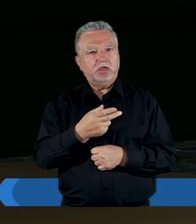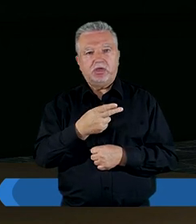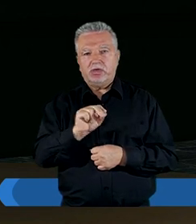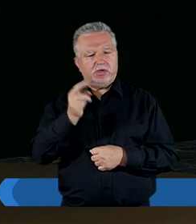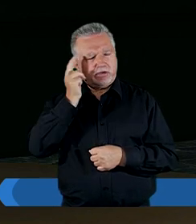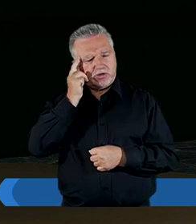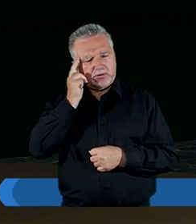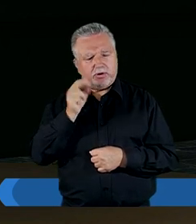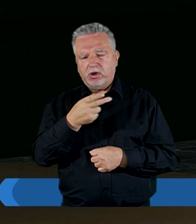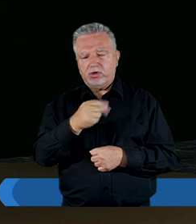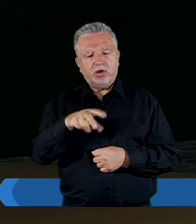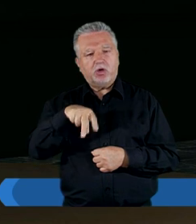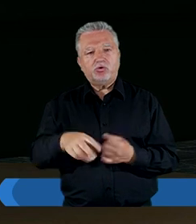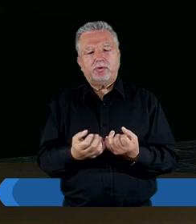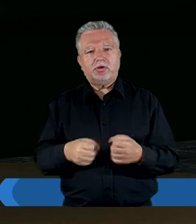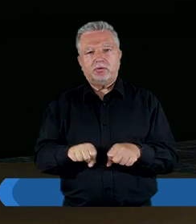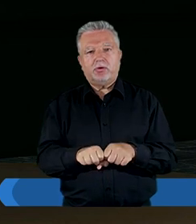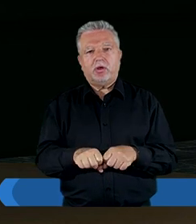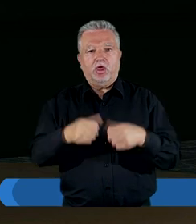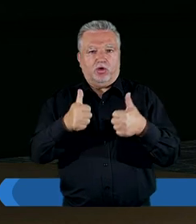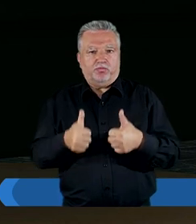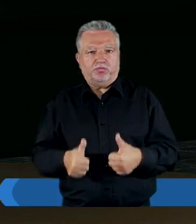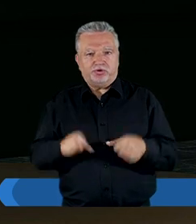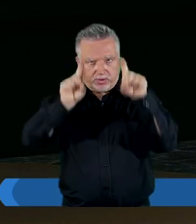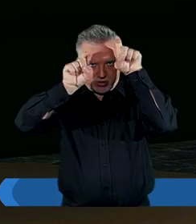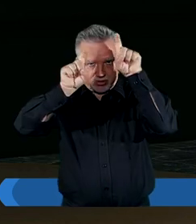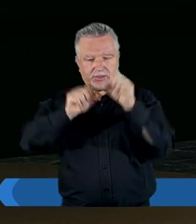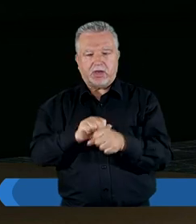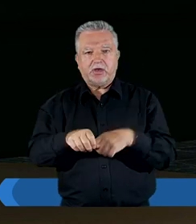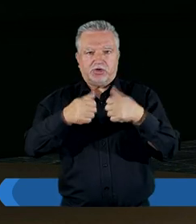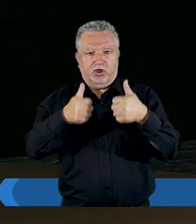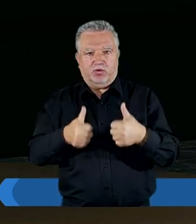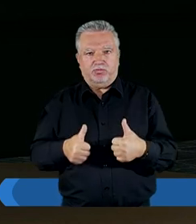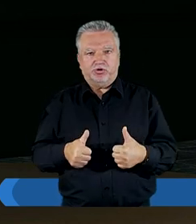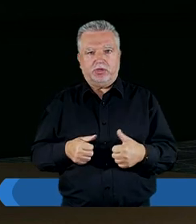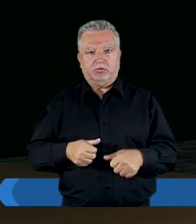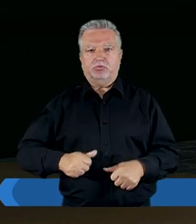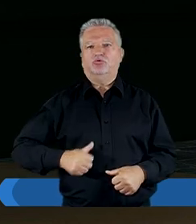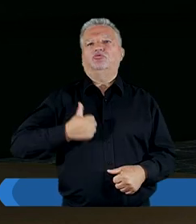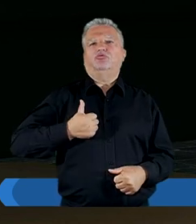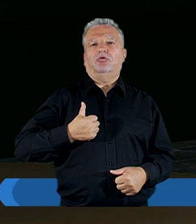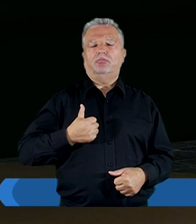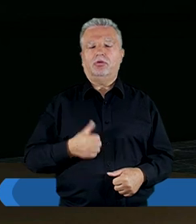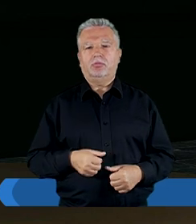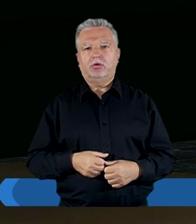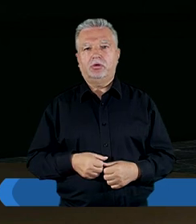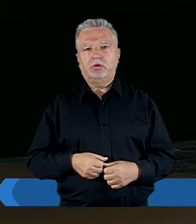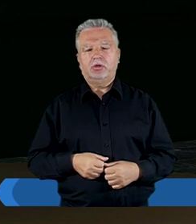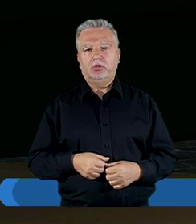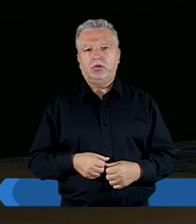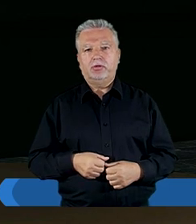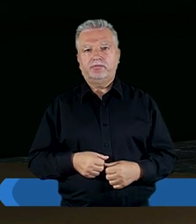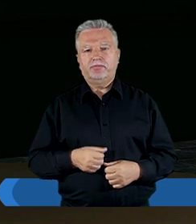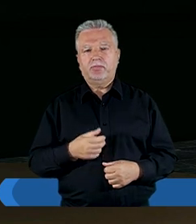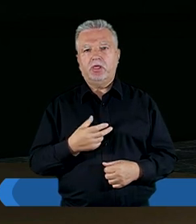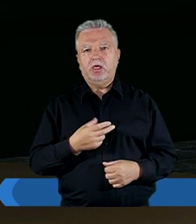i nieusprawiedliwionym. Postawa szatana jest postawą dumną, zuchwałą, nieprzystającą